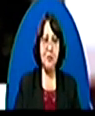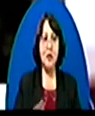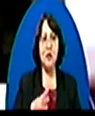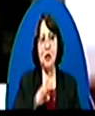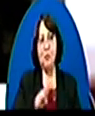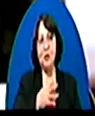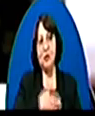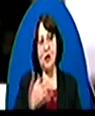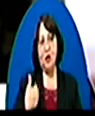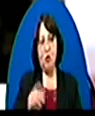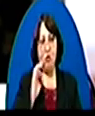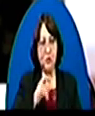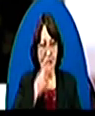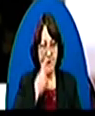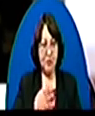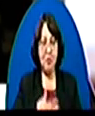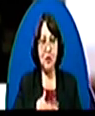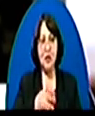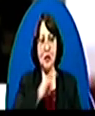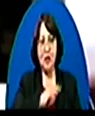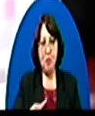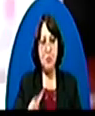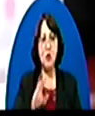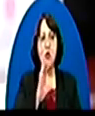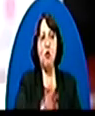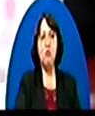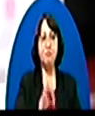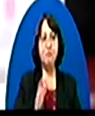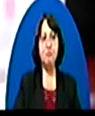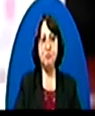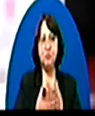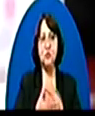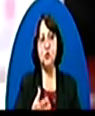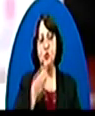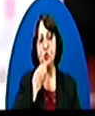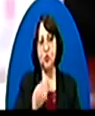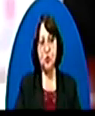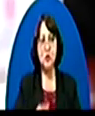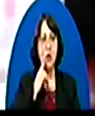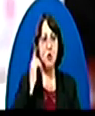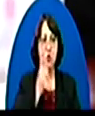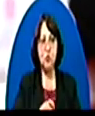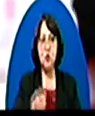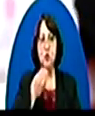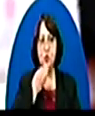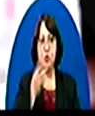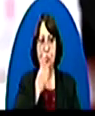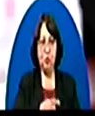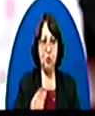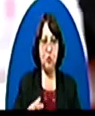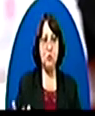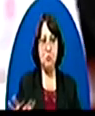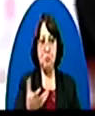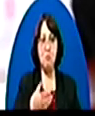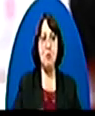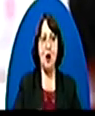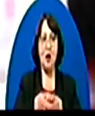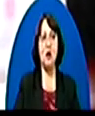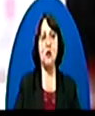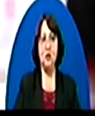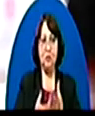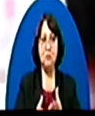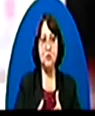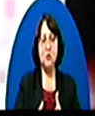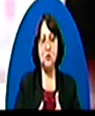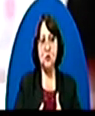маань олж харсан, манай намынхаа олж дэвшүүлсэн. Шудраг залуучуудаас шудраг хүмүүсүүдээ багаар нь дэмжиж одоо бид нар